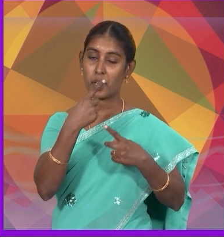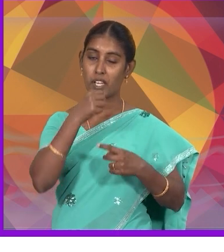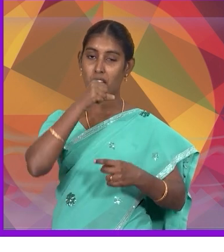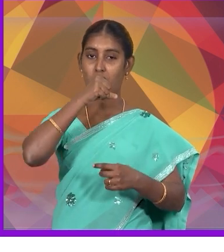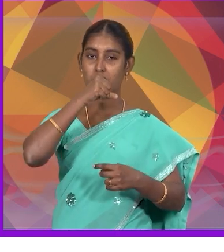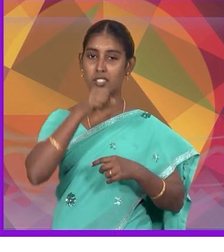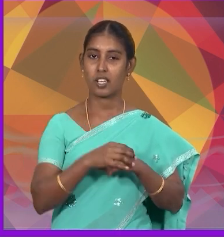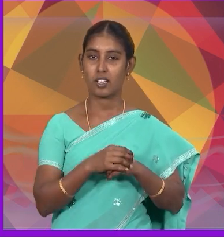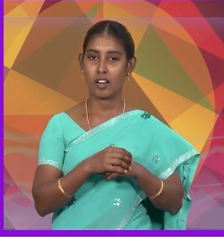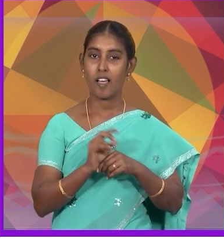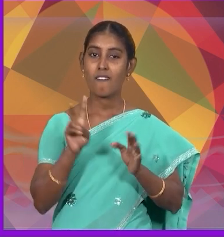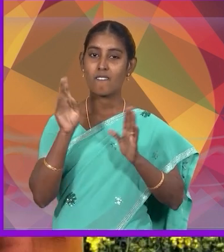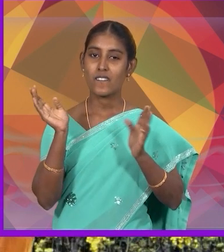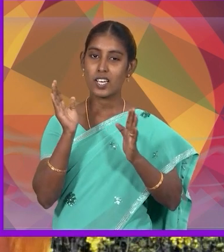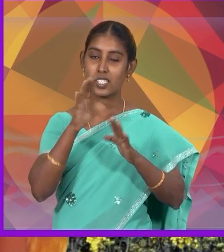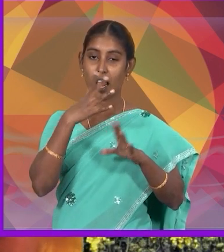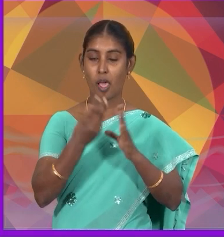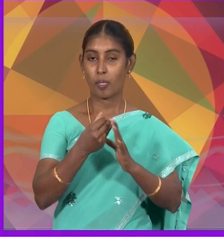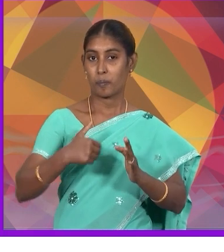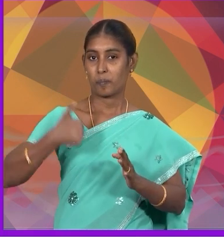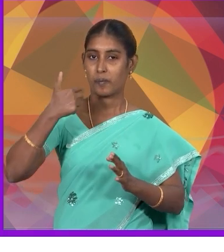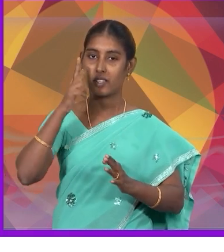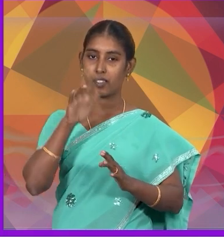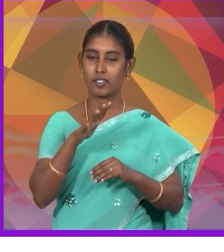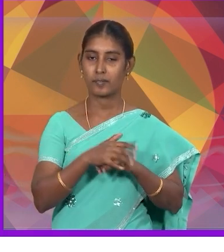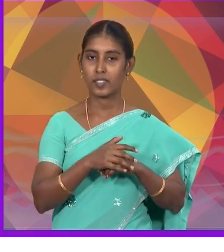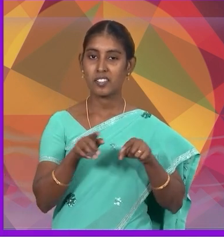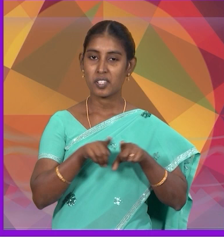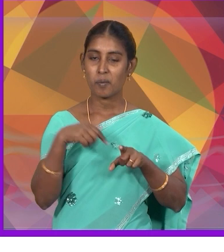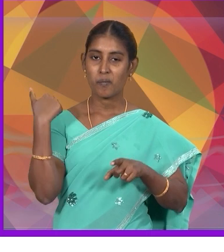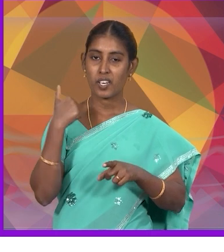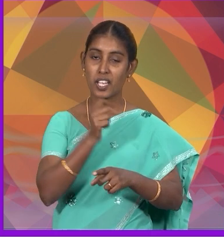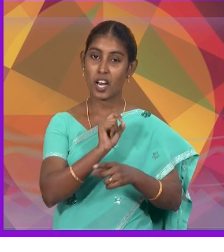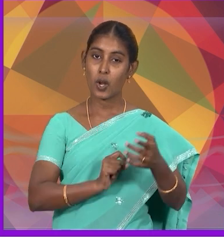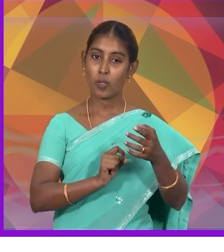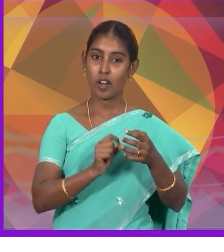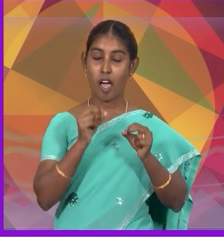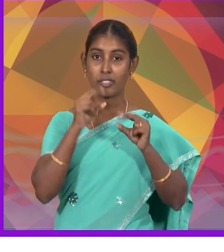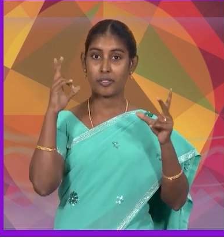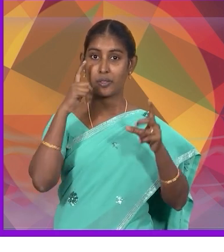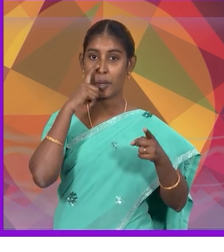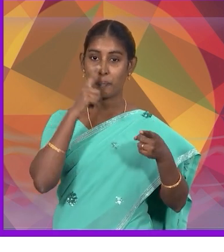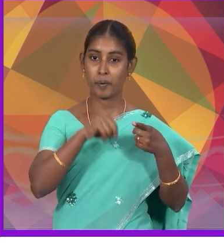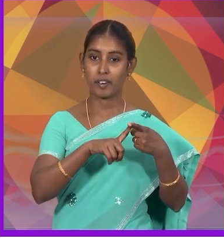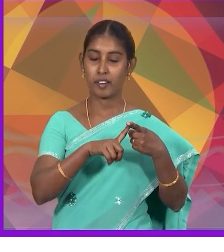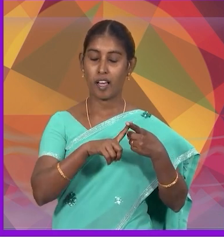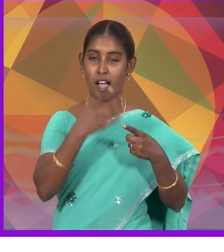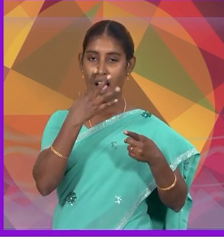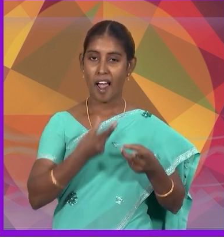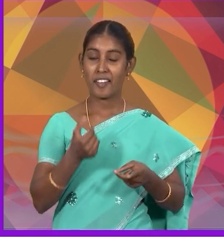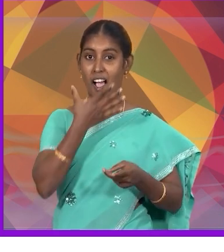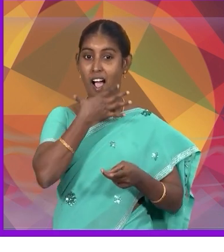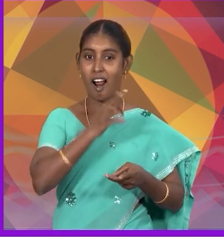மற்றும் நாட்டுப்புறவியலாளர். இவர் எழுதிய நூல்கள் அதிசய பெண், அழியா அழகு, அன்பின்